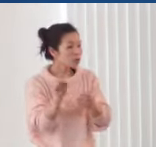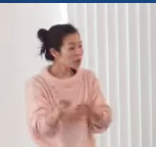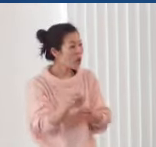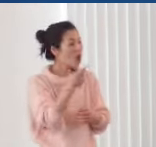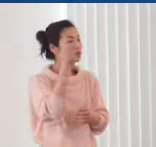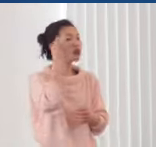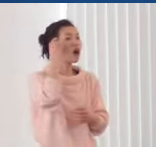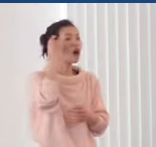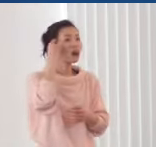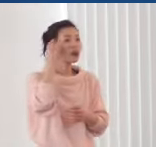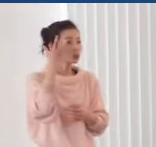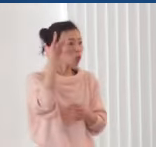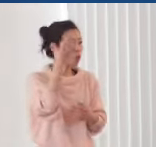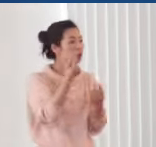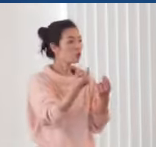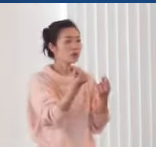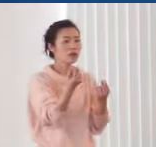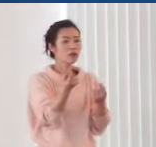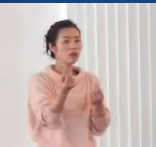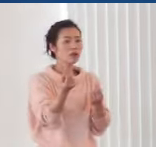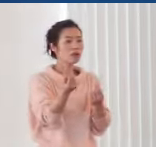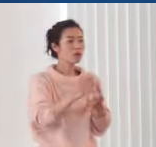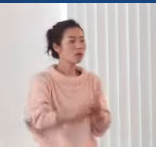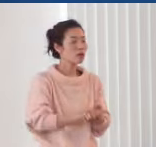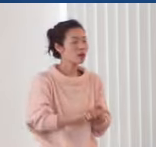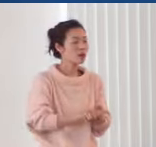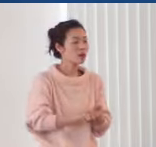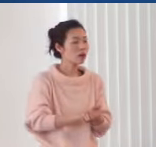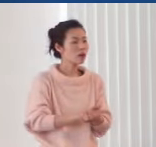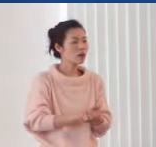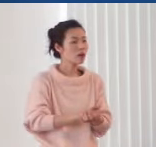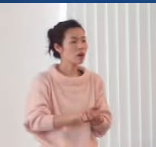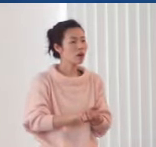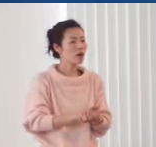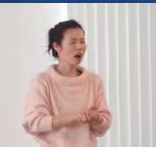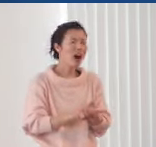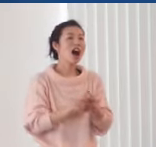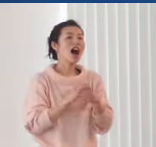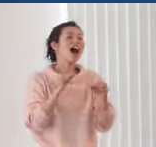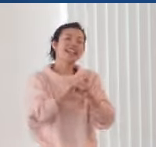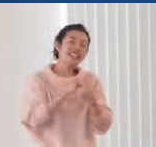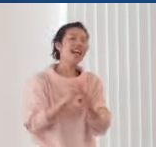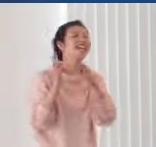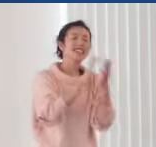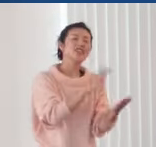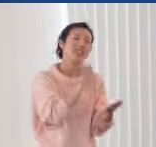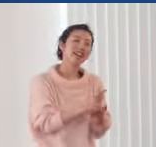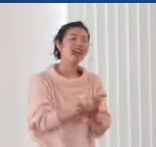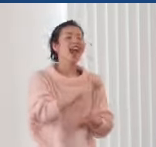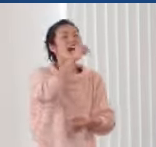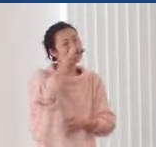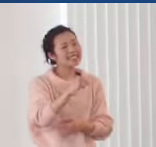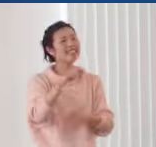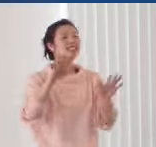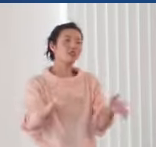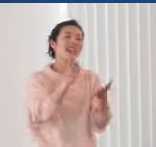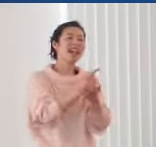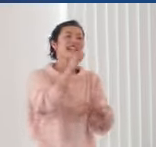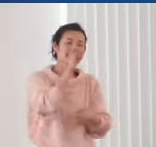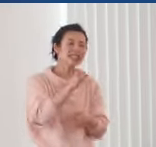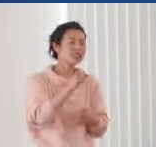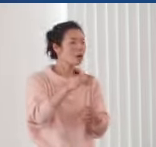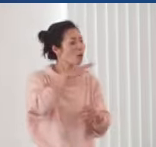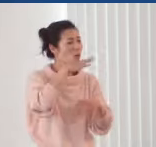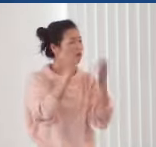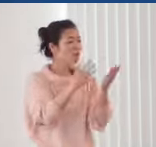考えたり感じたりする生き物ですよね。ただもう私は生きて死ぬだけなんだから、もうこの 今さえ良ければいいと思う人はほとんどいない